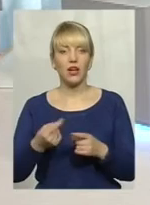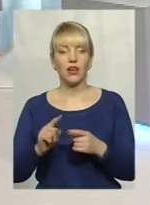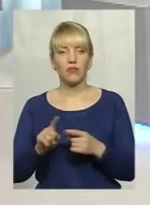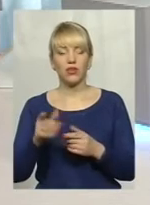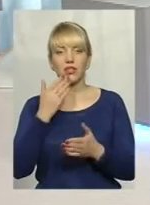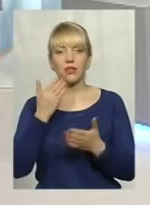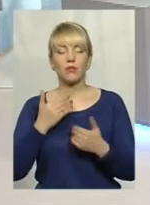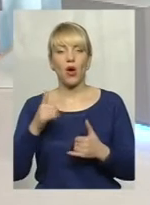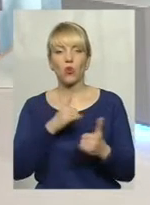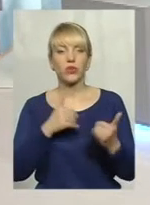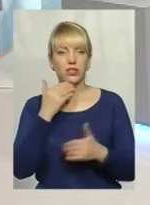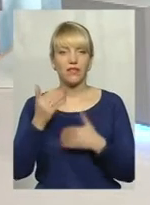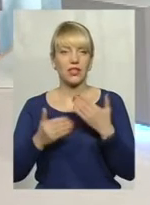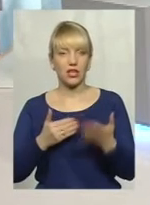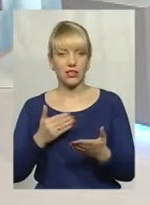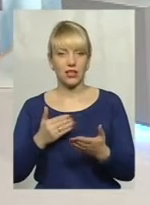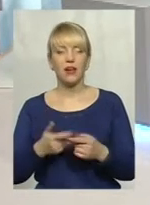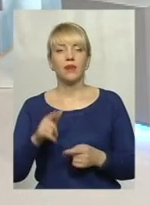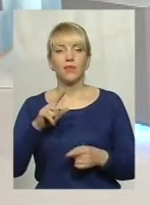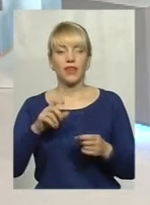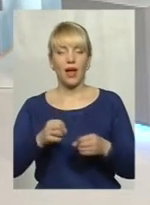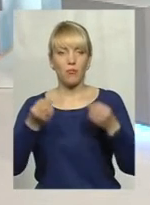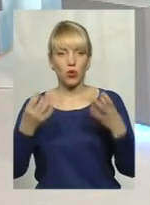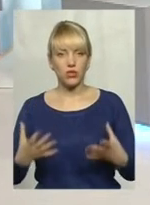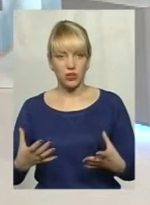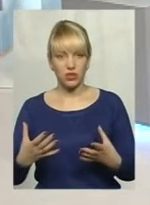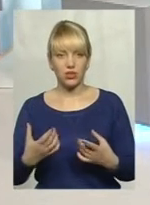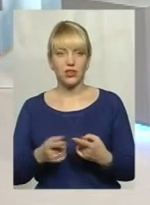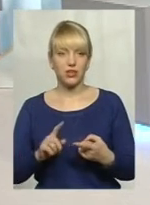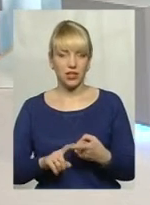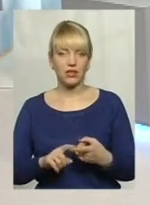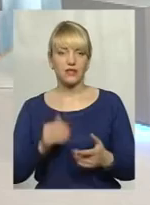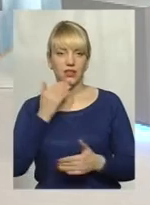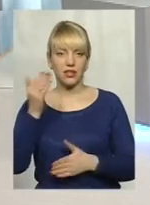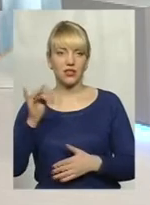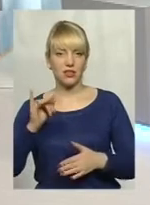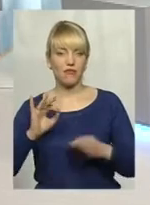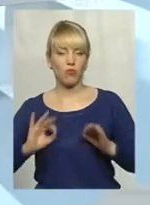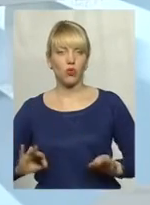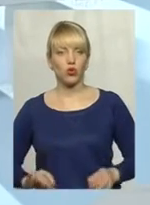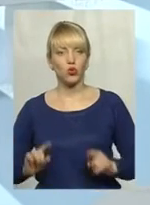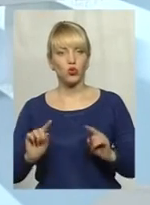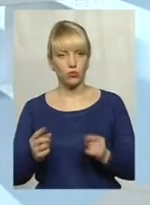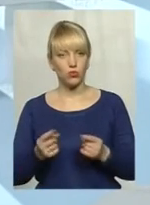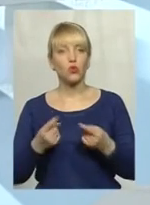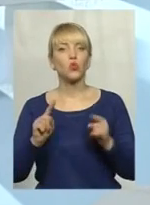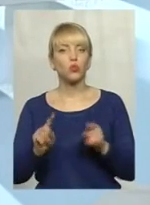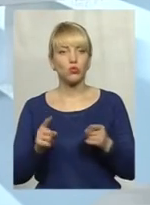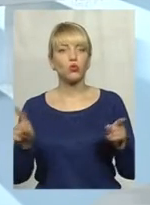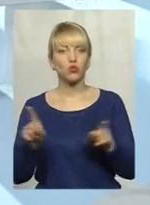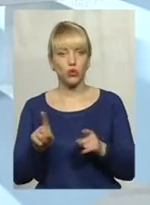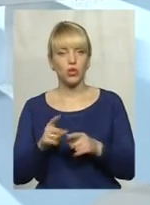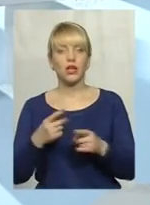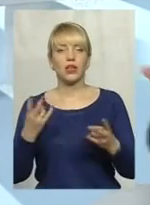запитують, куди ж звертатися тоді. Найпростіше звертатися в прокуратуру. Чому? Тому що, ну, якщо